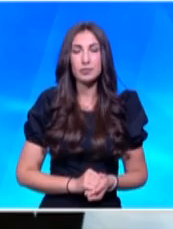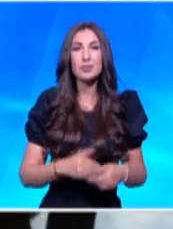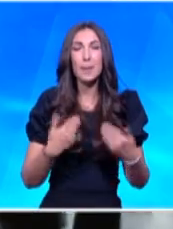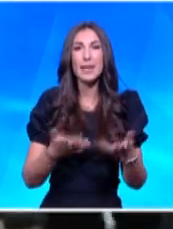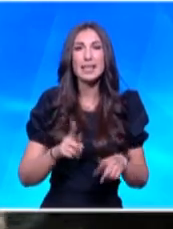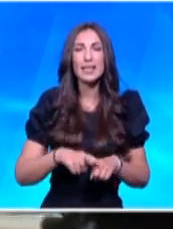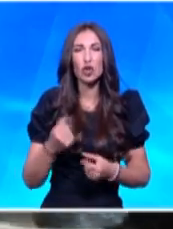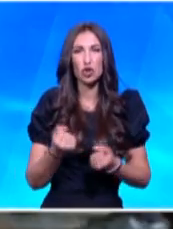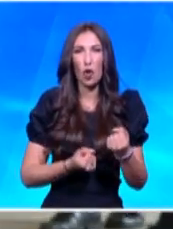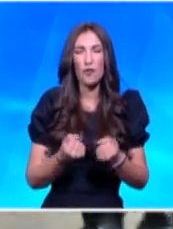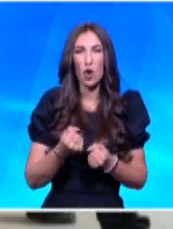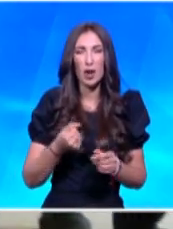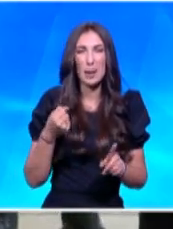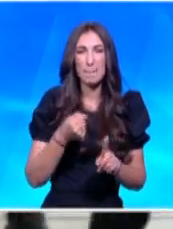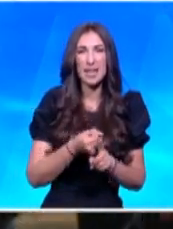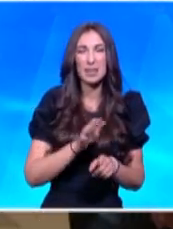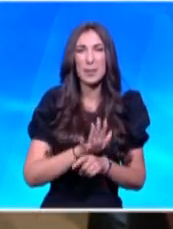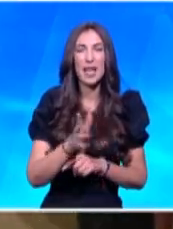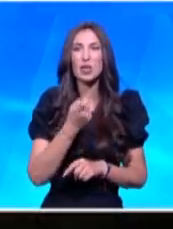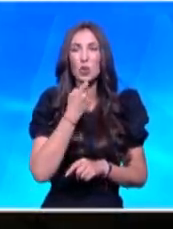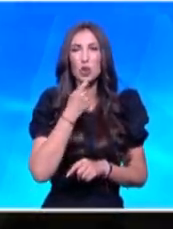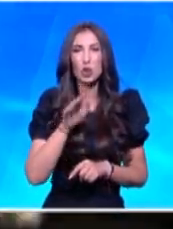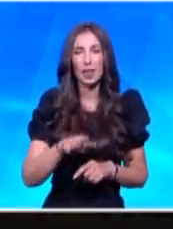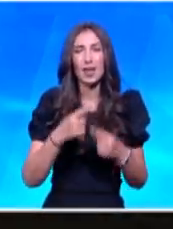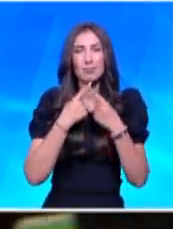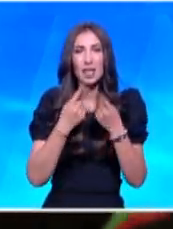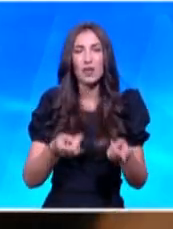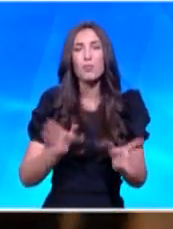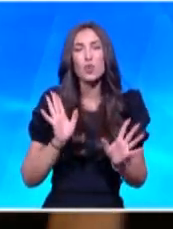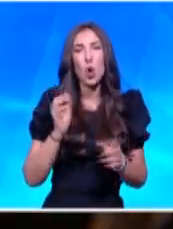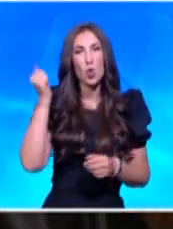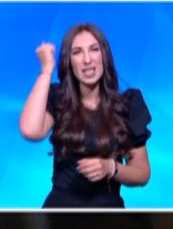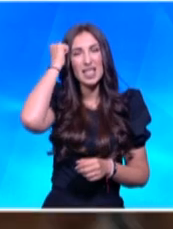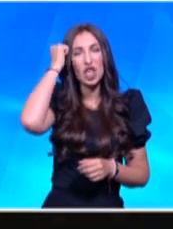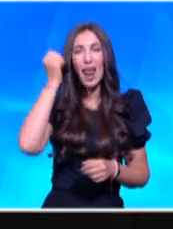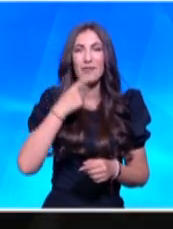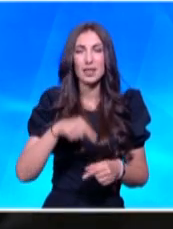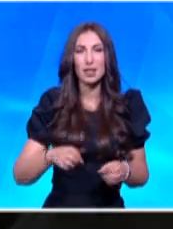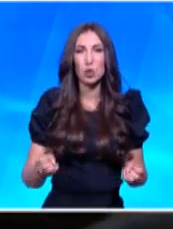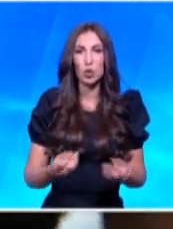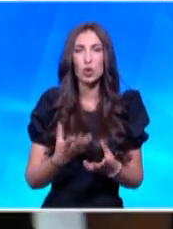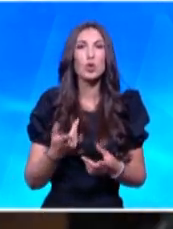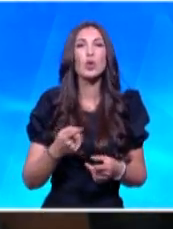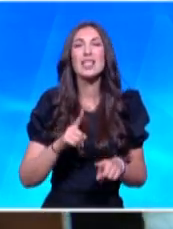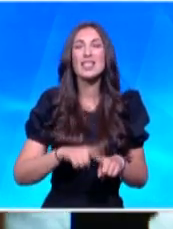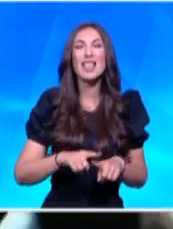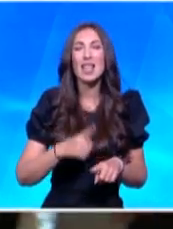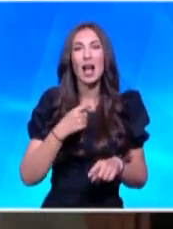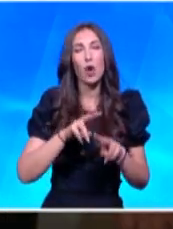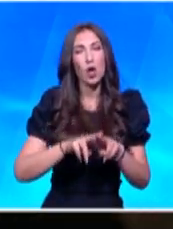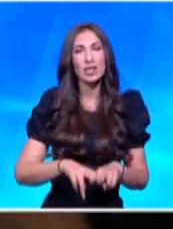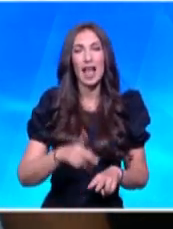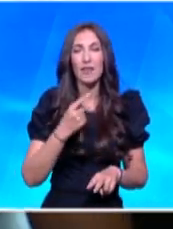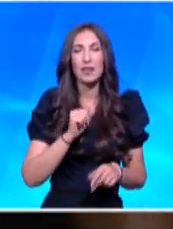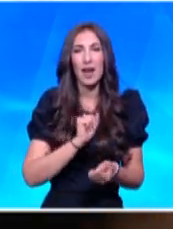съда шофьорът, блъснал и убил на пътя 15-годишно дете, заяви, че много съжалява за случилото се. Магистратите обаче решиха Петър